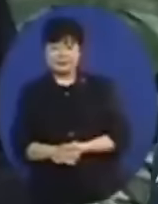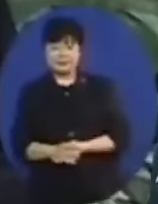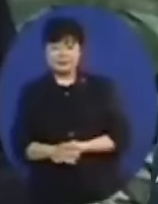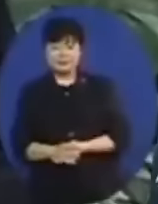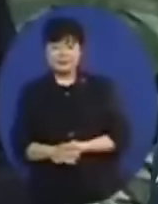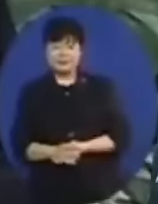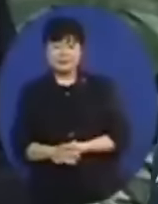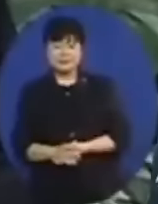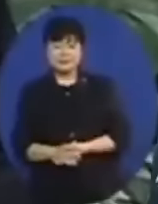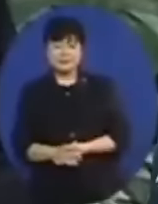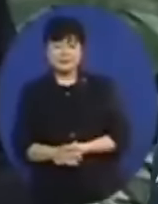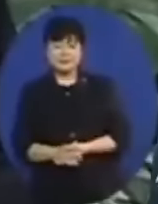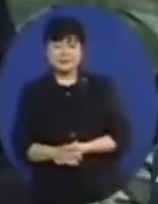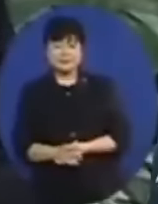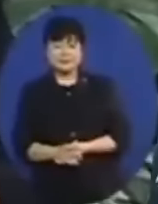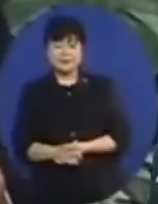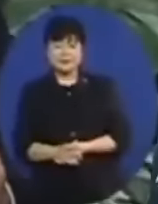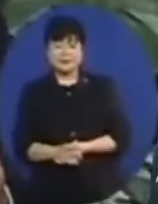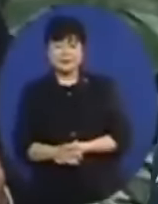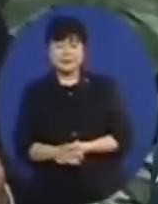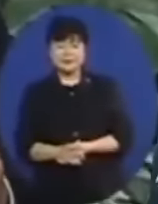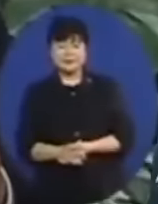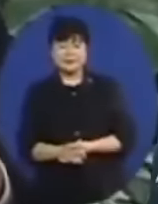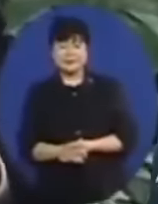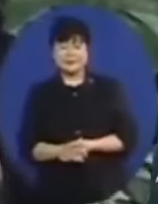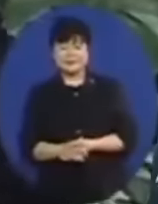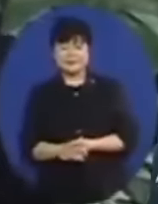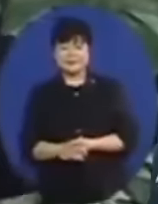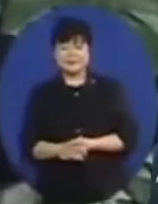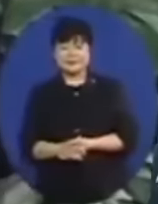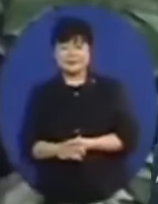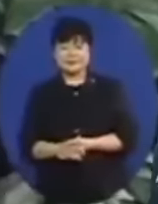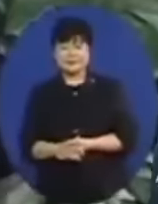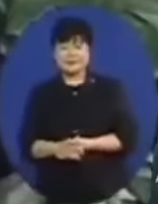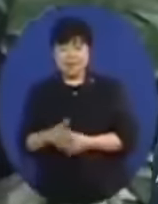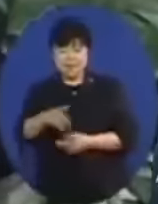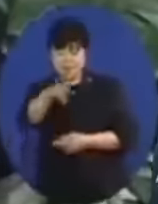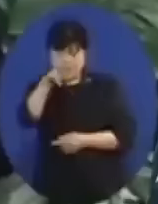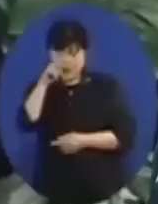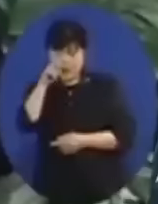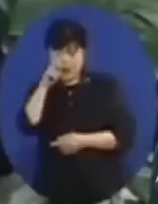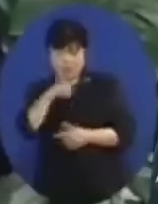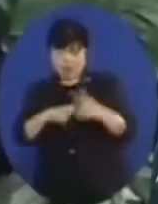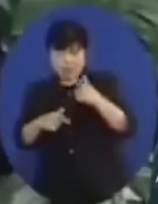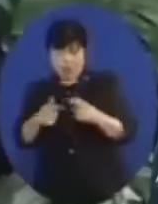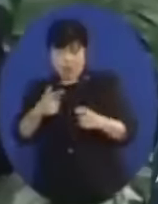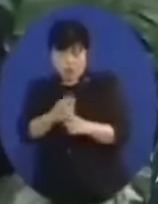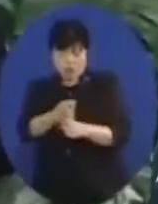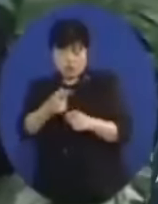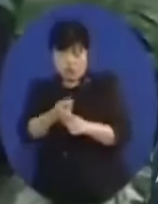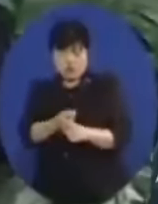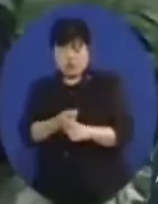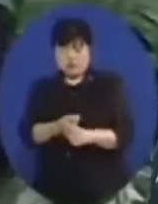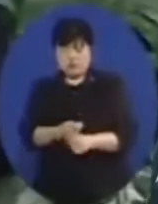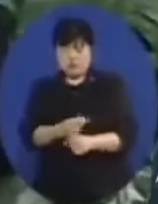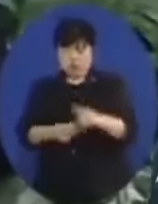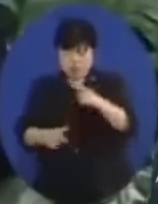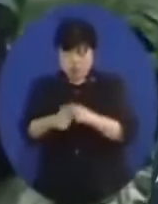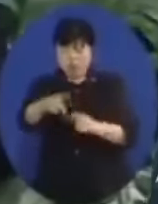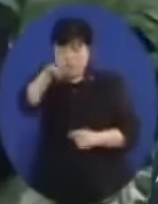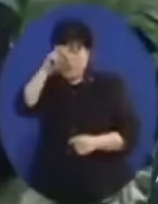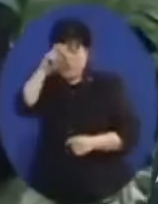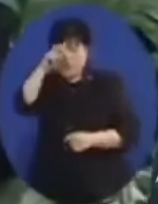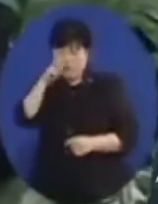적게 미워하는 사람을 이기려고 더 많이 미워하고, 그놈을 이기기 위해서 더 많이